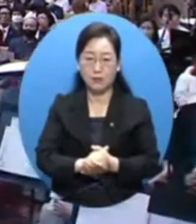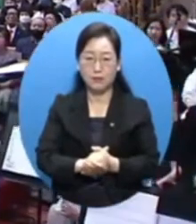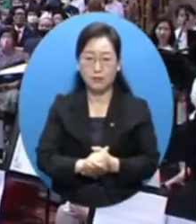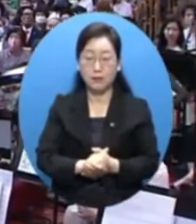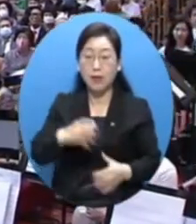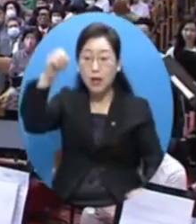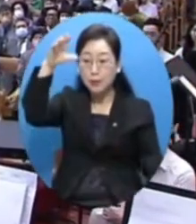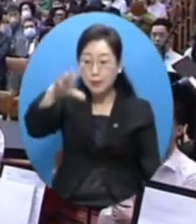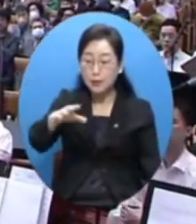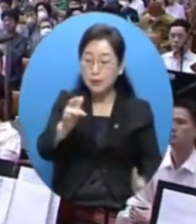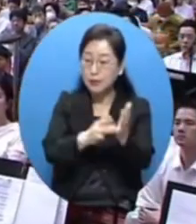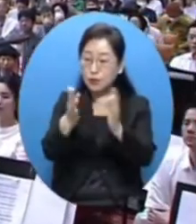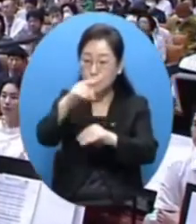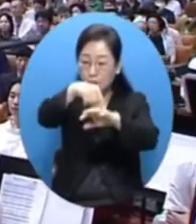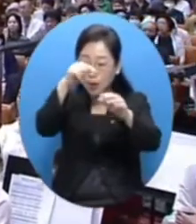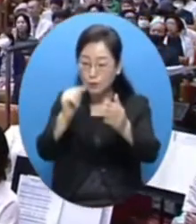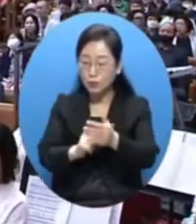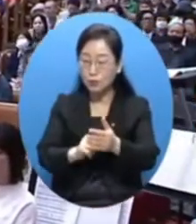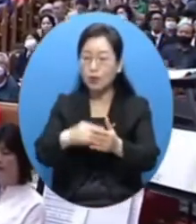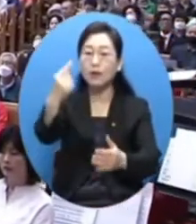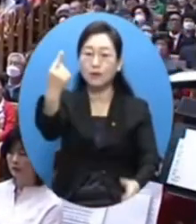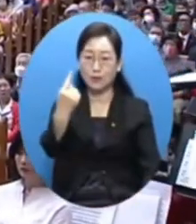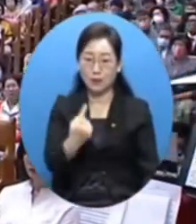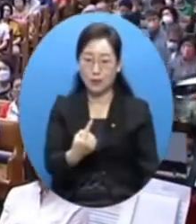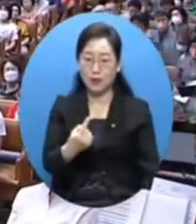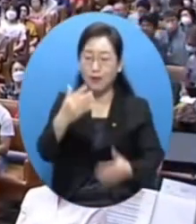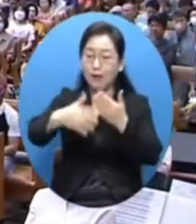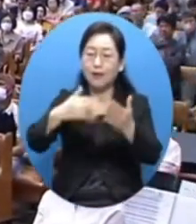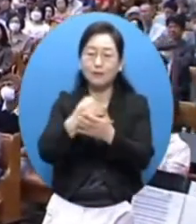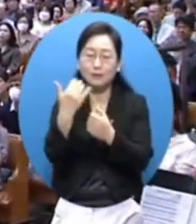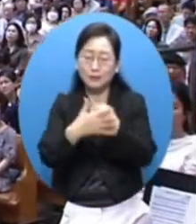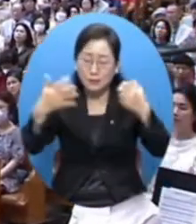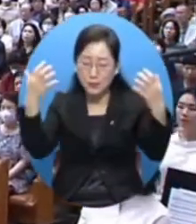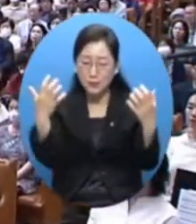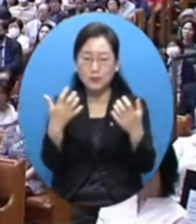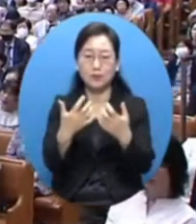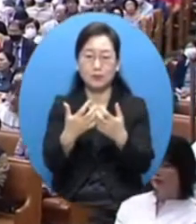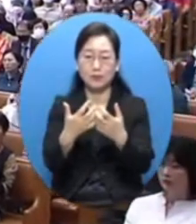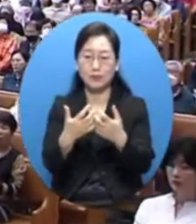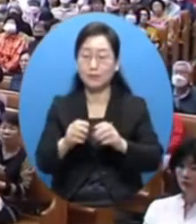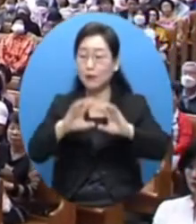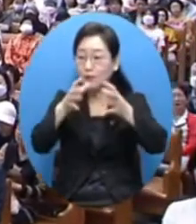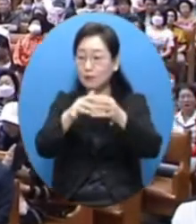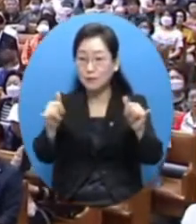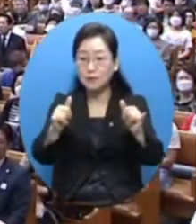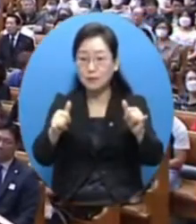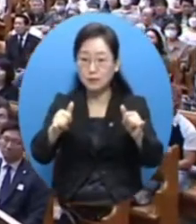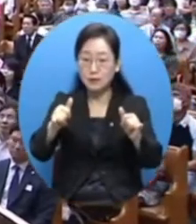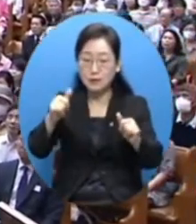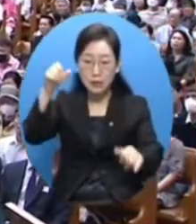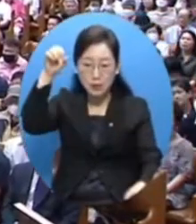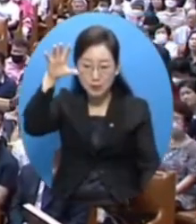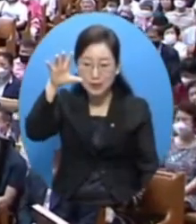빛 대신 예수님이 우리 마음 가운데 오시니까 하나님의 은혜가 넘쳐나게 되는 것입니다. 세상 사람들은 그 빛이